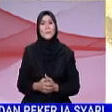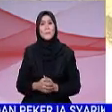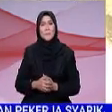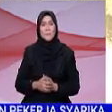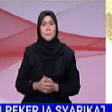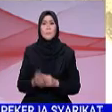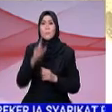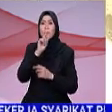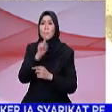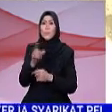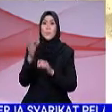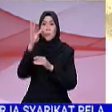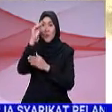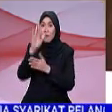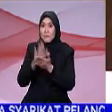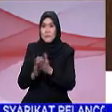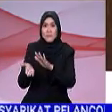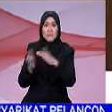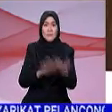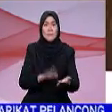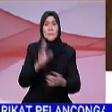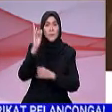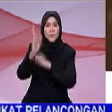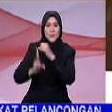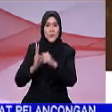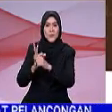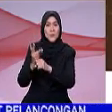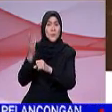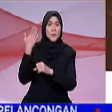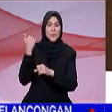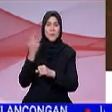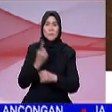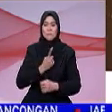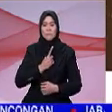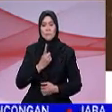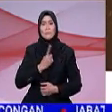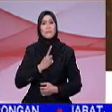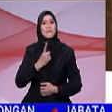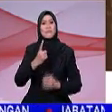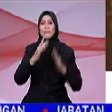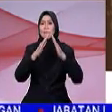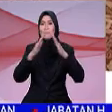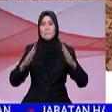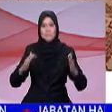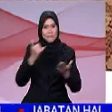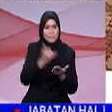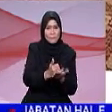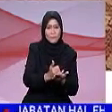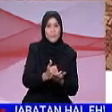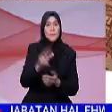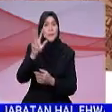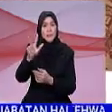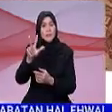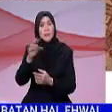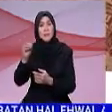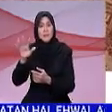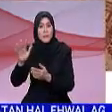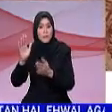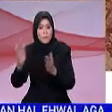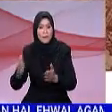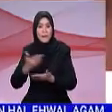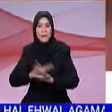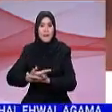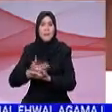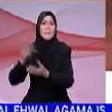Sejak kematian suami 7 tahun lalu, Kak Ayah tinggal seorang diri di rumah. Tiga daripada lima anaknya berada di Kuala